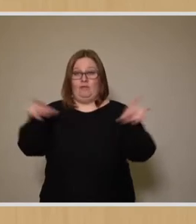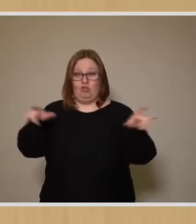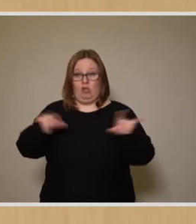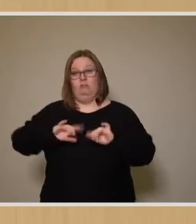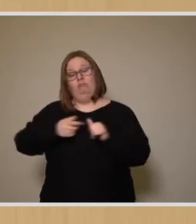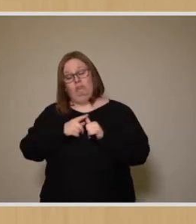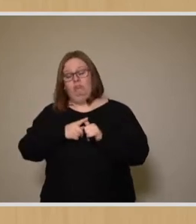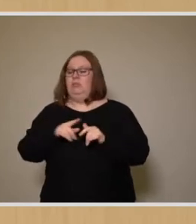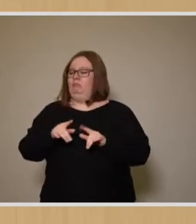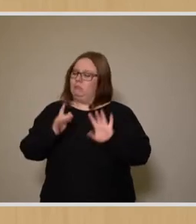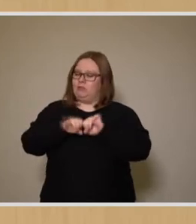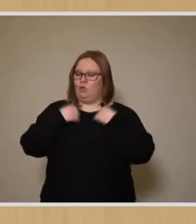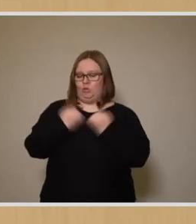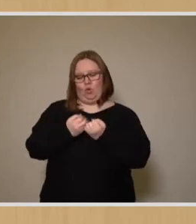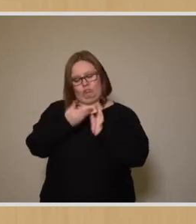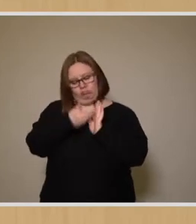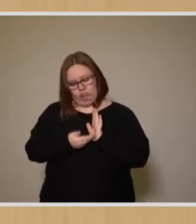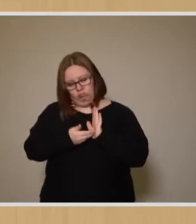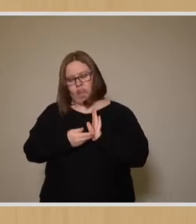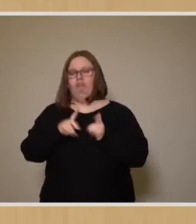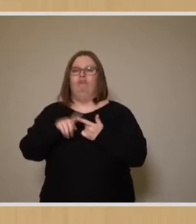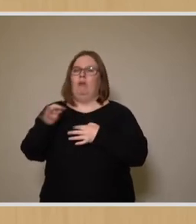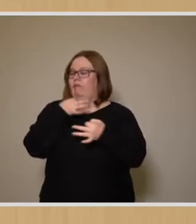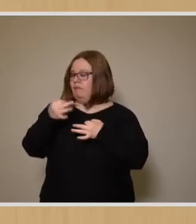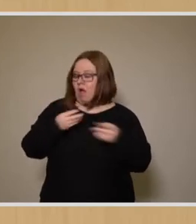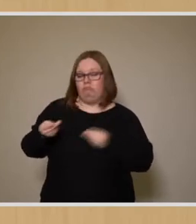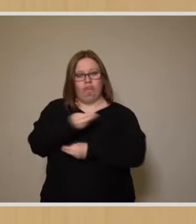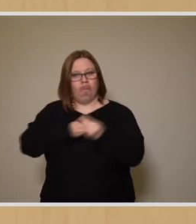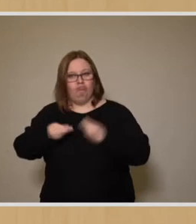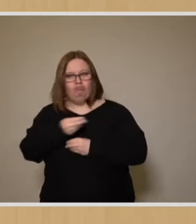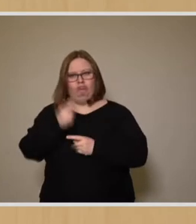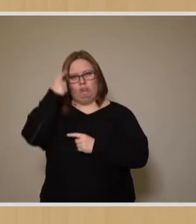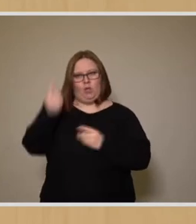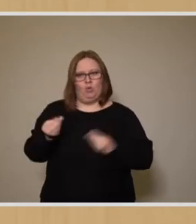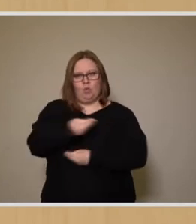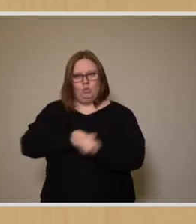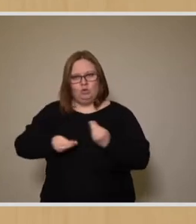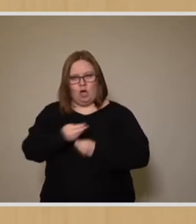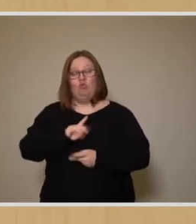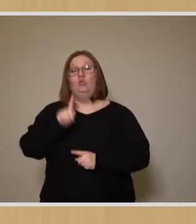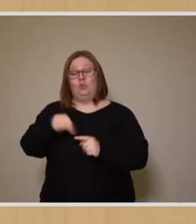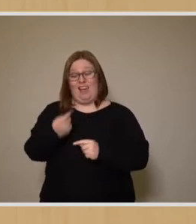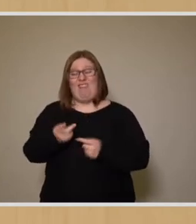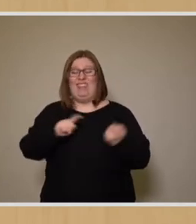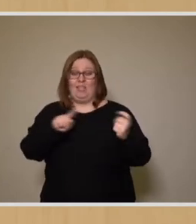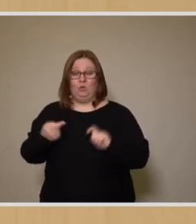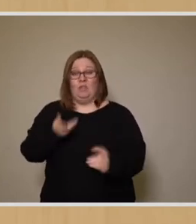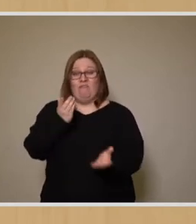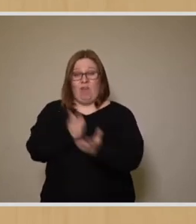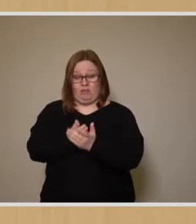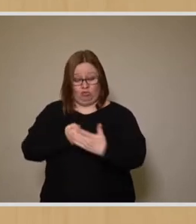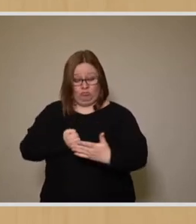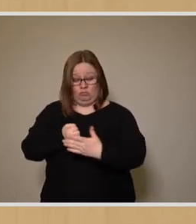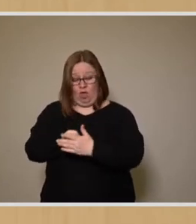Sachlage klar verständlich dargestellt. Es werden Fragen geklärt, Statements abgegeben. Und am Schluss der Diskussion, das ist nämlich